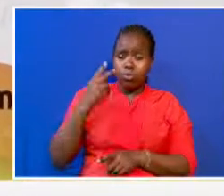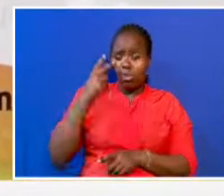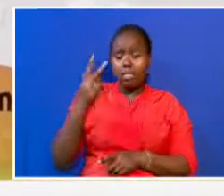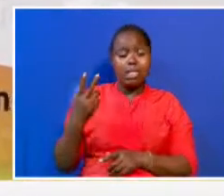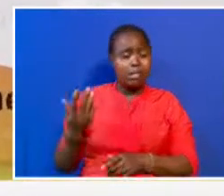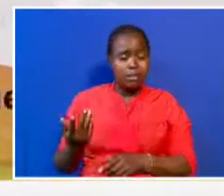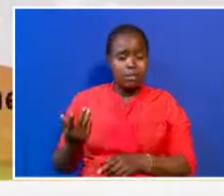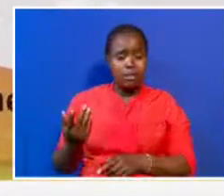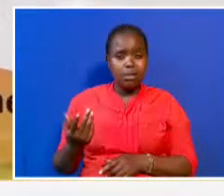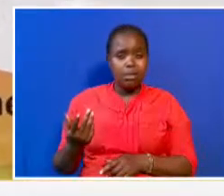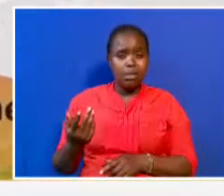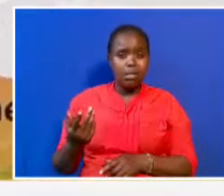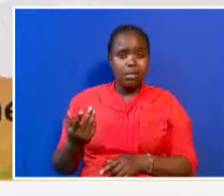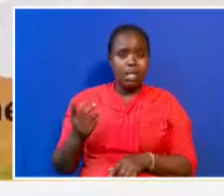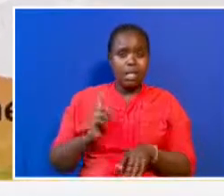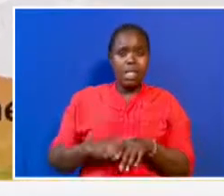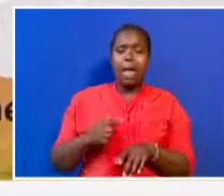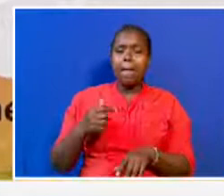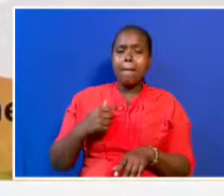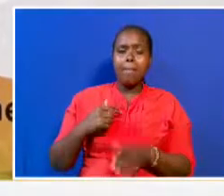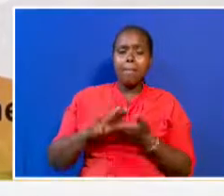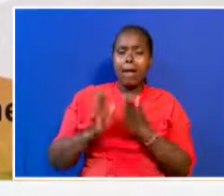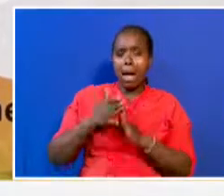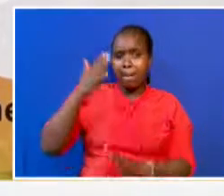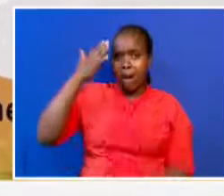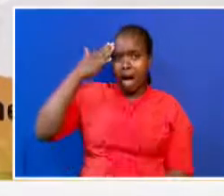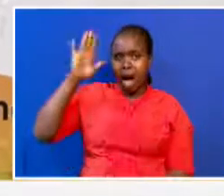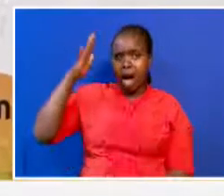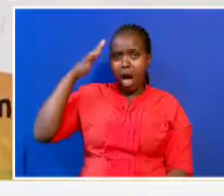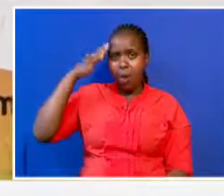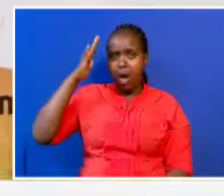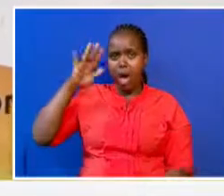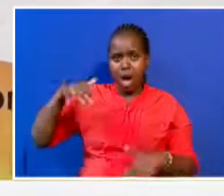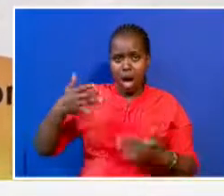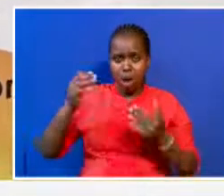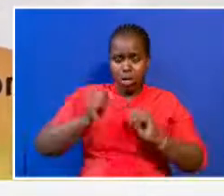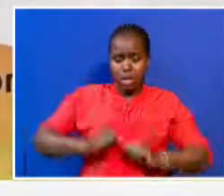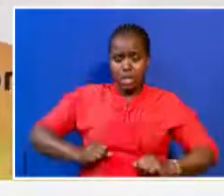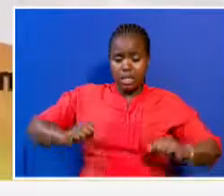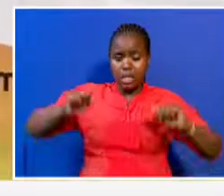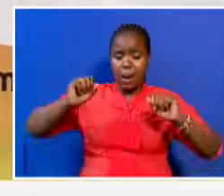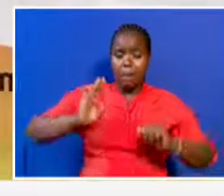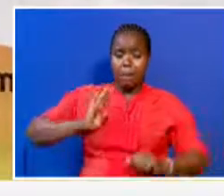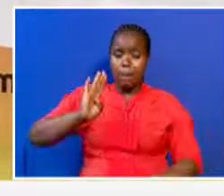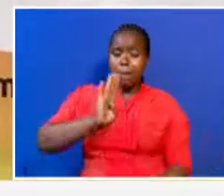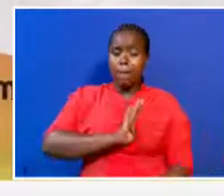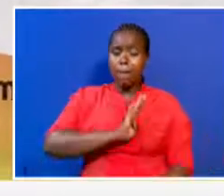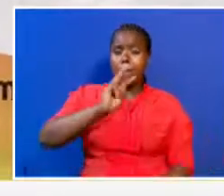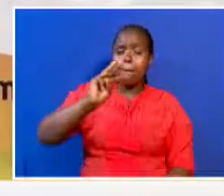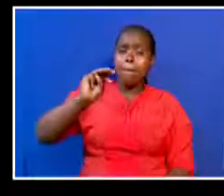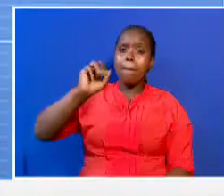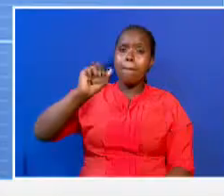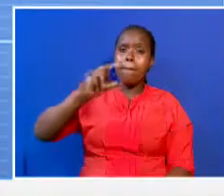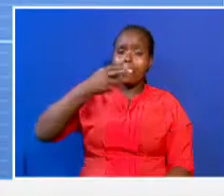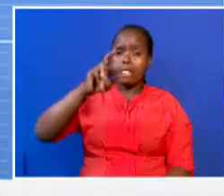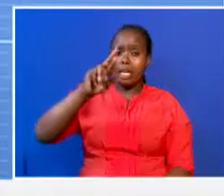suddenly, that's when I became aware that the chairman of the board, Professor Macharia, is a medical